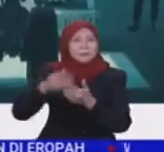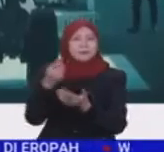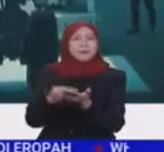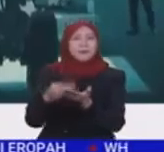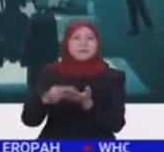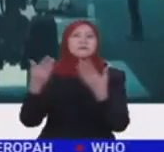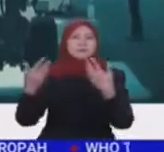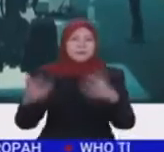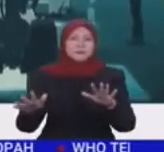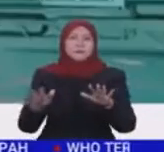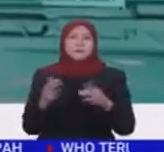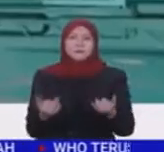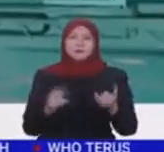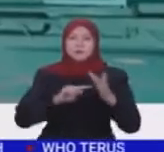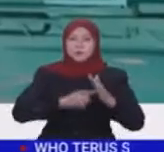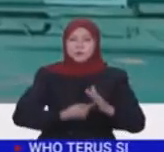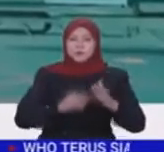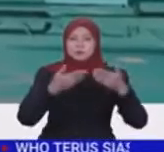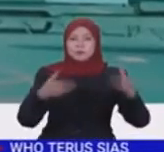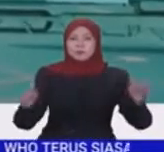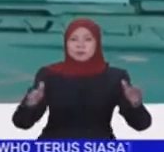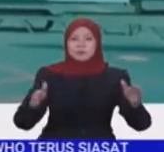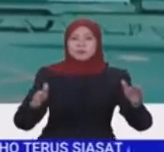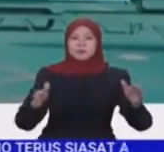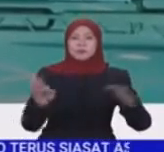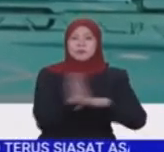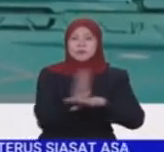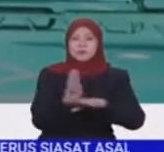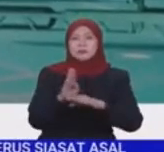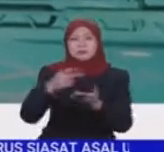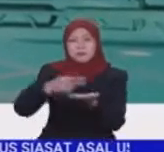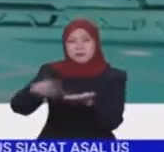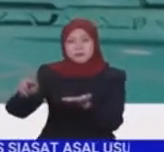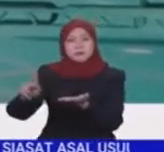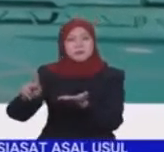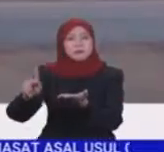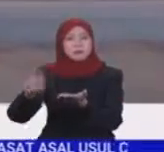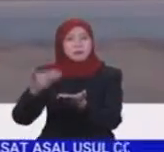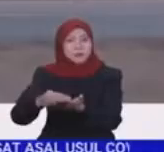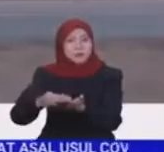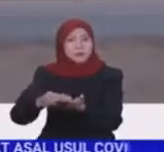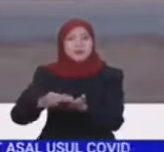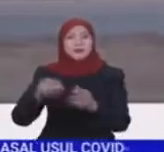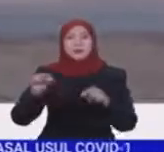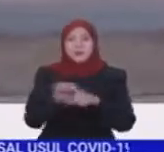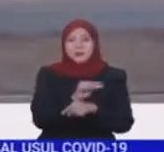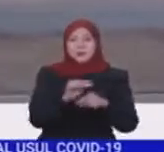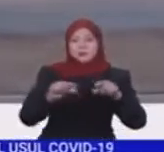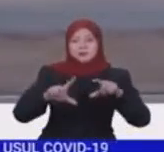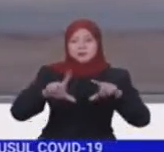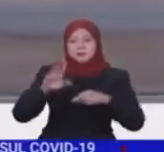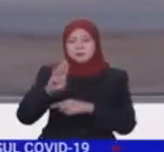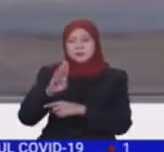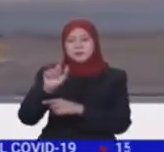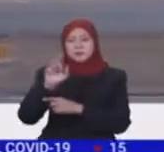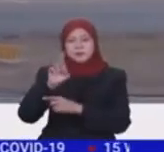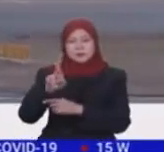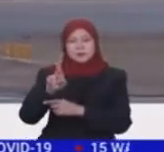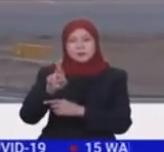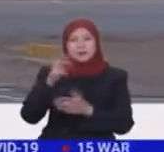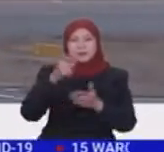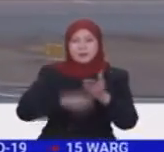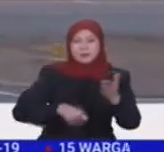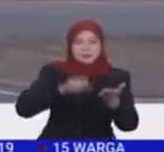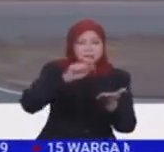X yang kini kembali beroperasi telah membuat bayaran balik kepada pelanggan menerusi baucer perjalanan menyamai nilai